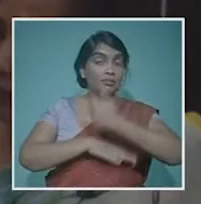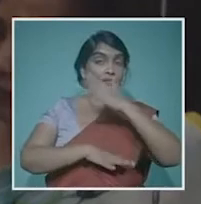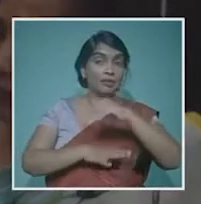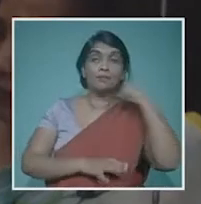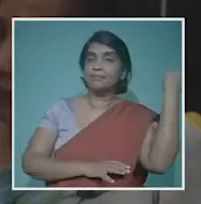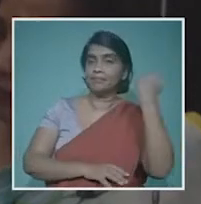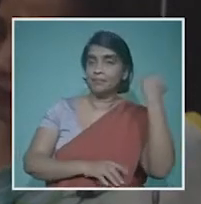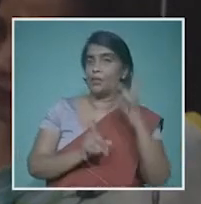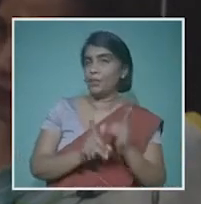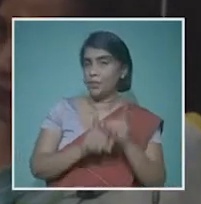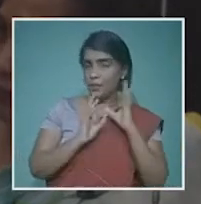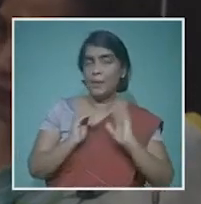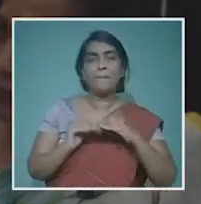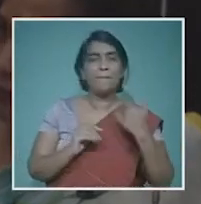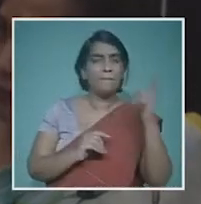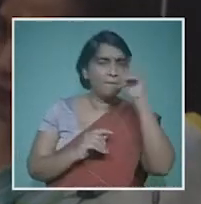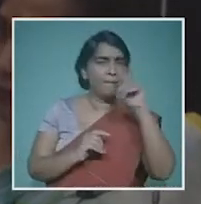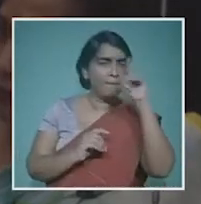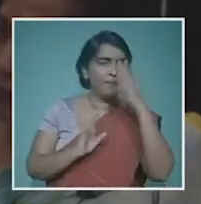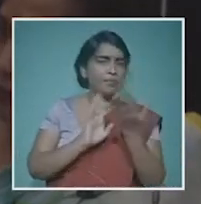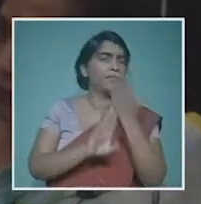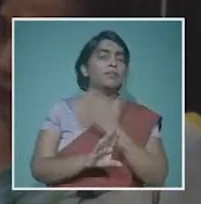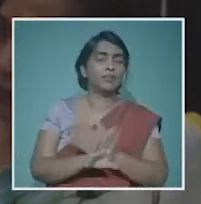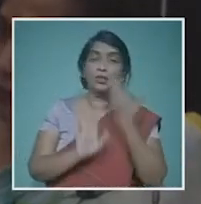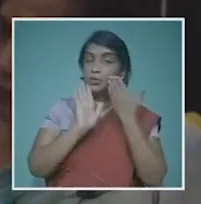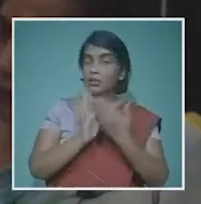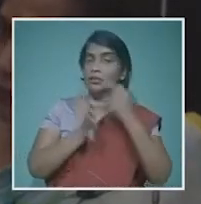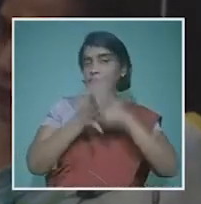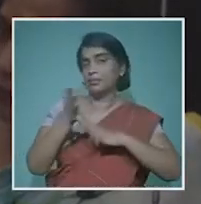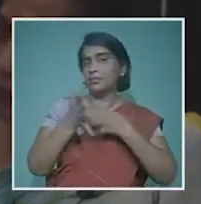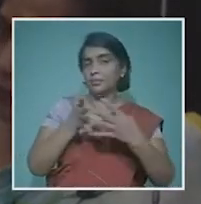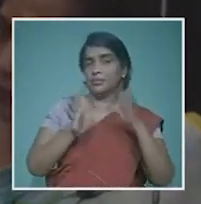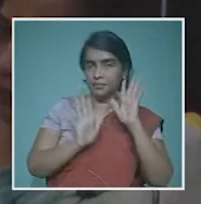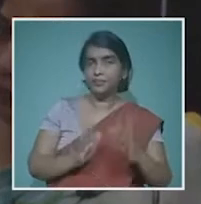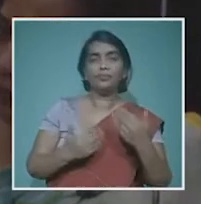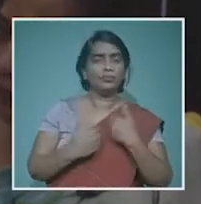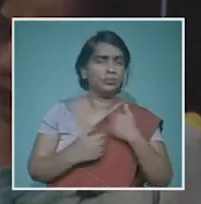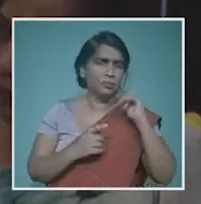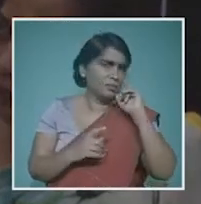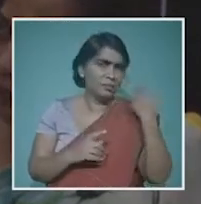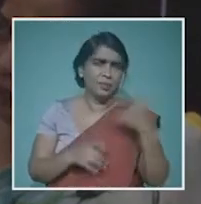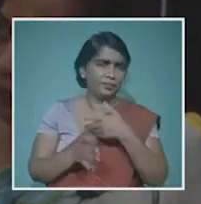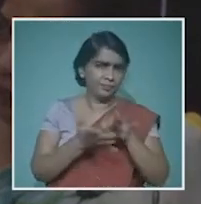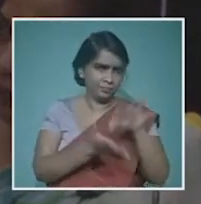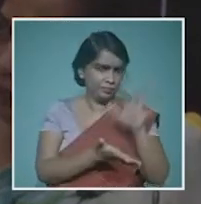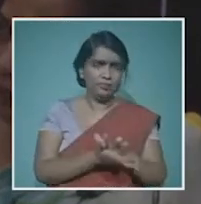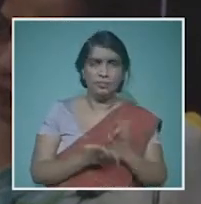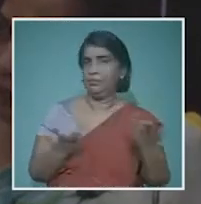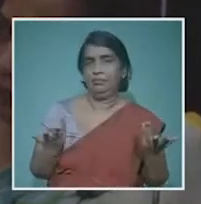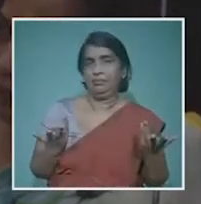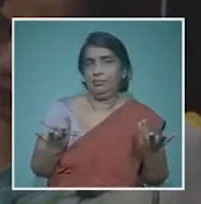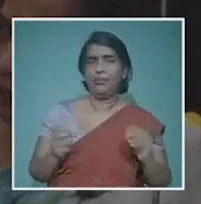අනුව. ඊට පස්සේ දැන් මාස කීපයකට උඩ ඉදිරිපත් කරපු අයවැය අනුව. මම දන්නේ නැහැ ඒක මේකේ සටහන් කළා නැහැ.